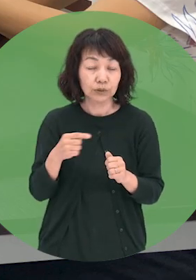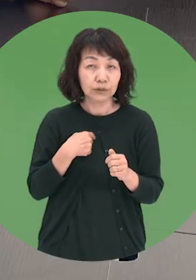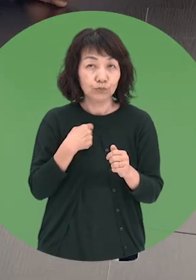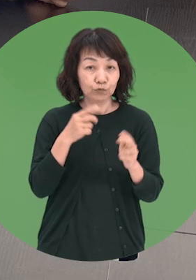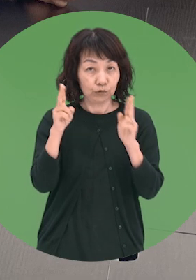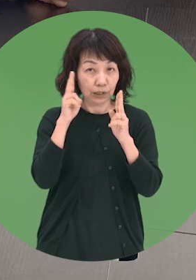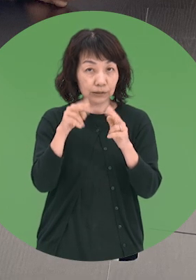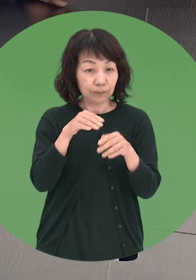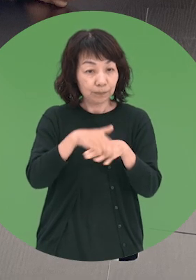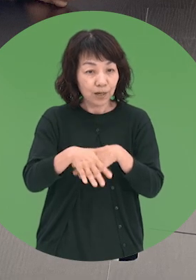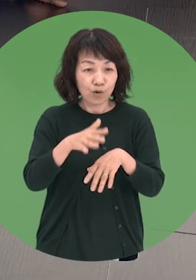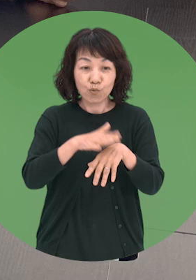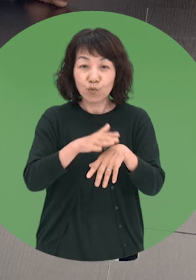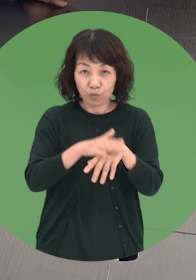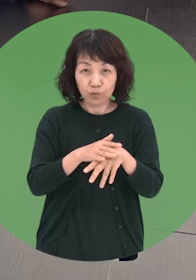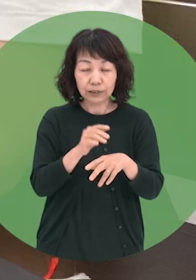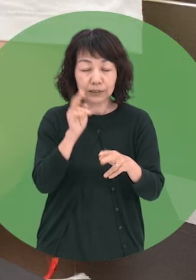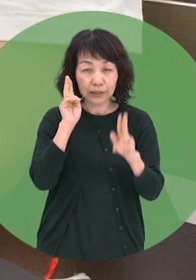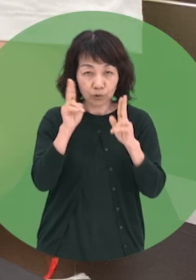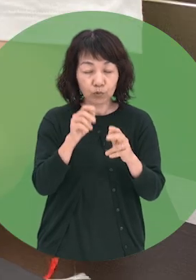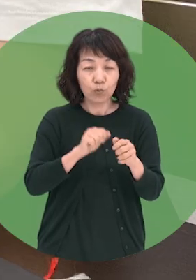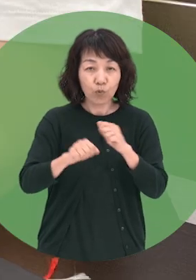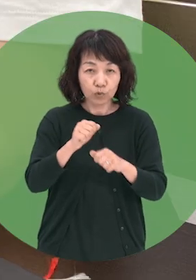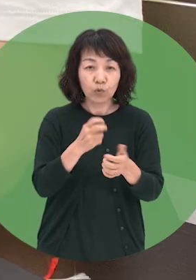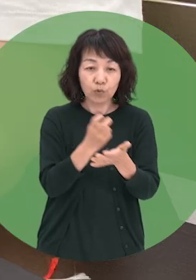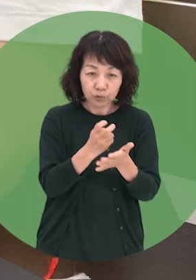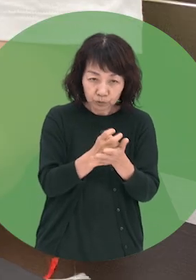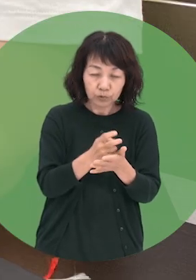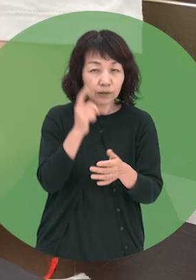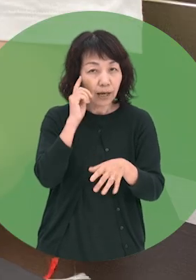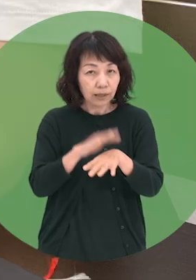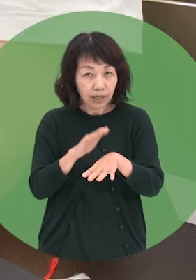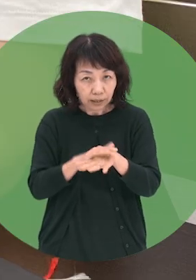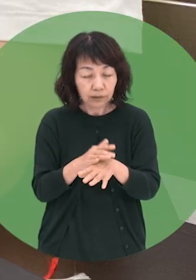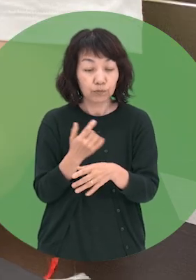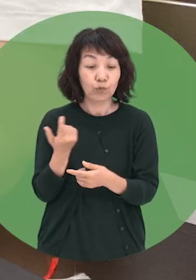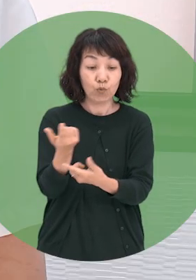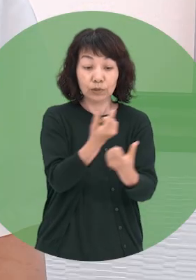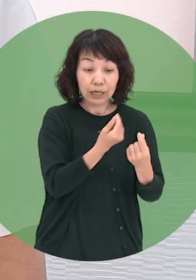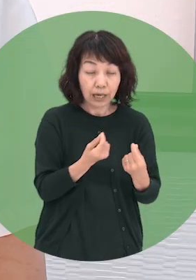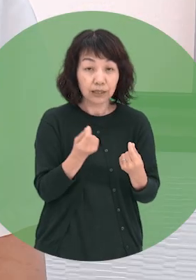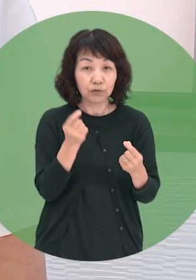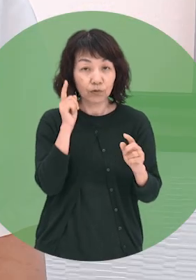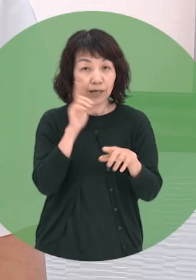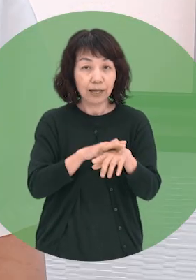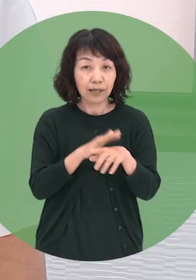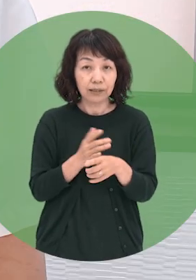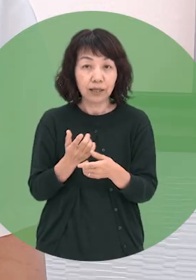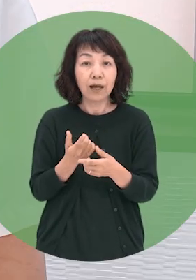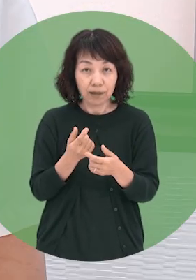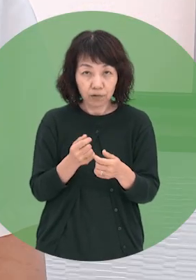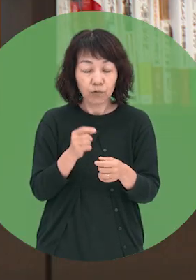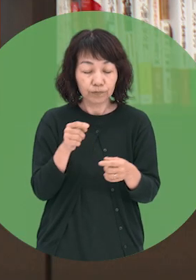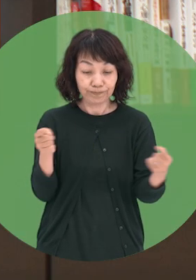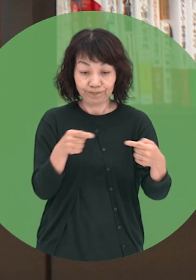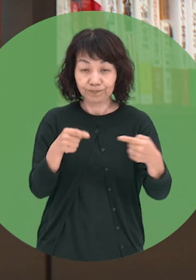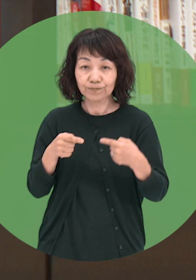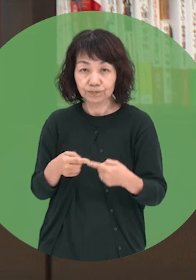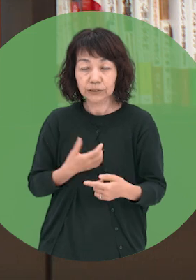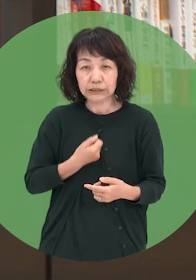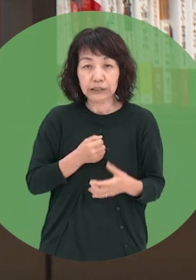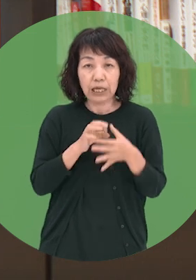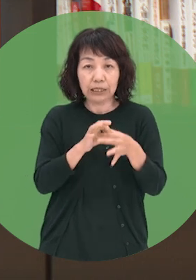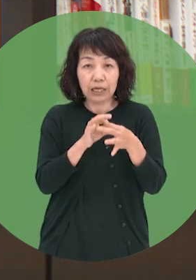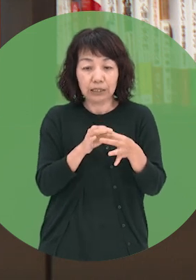もとに日々の仕事内容やお互いの考え方を共有しながら信頼関係を高めています。